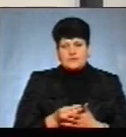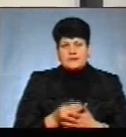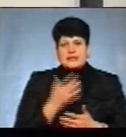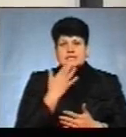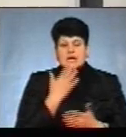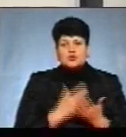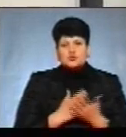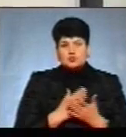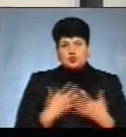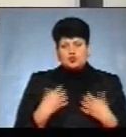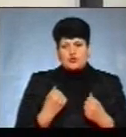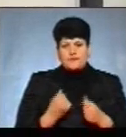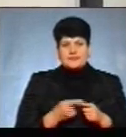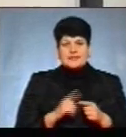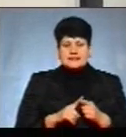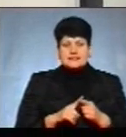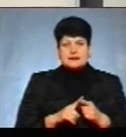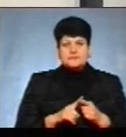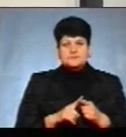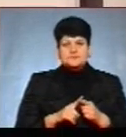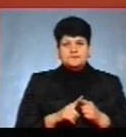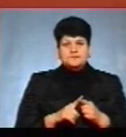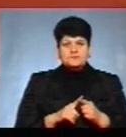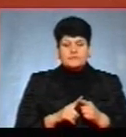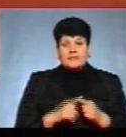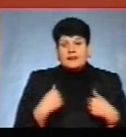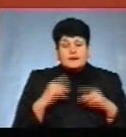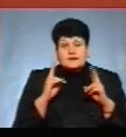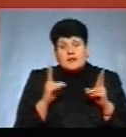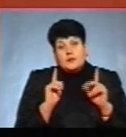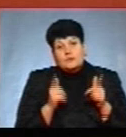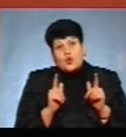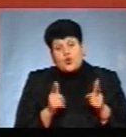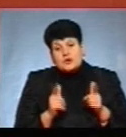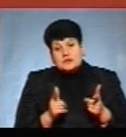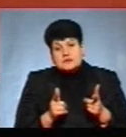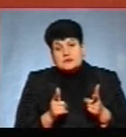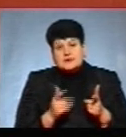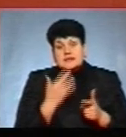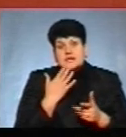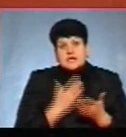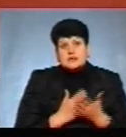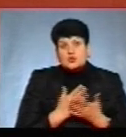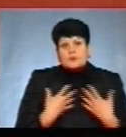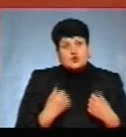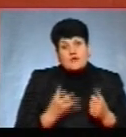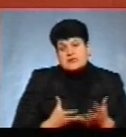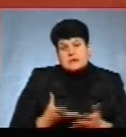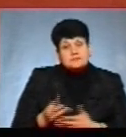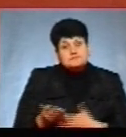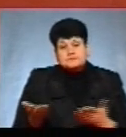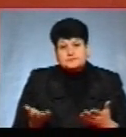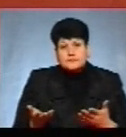фінансовані саме Національною службою здоров'я. Це, скажімо так, як виключення. От я не знаю, чи погодиться саме Національна служба